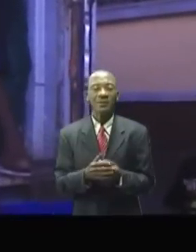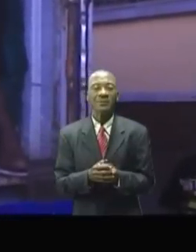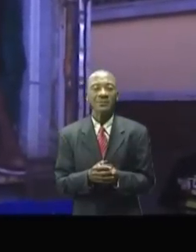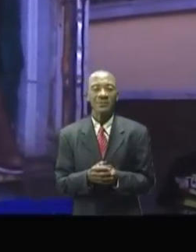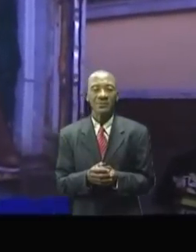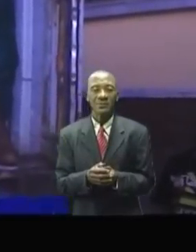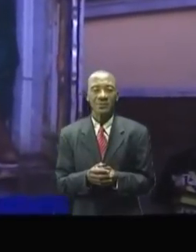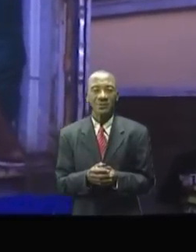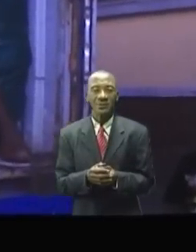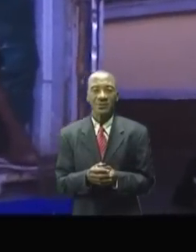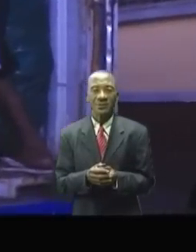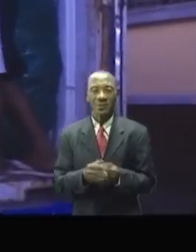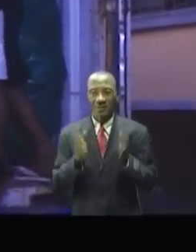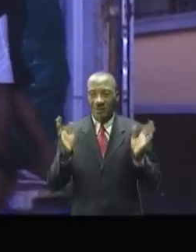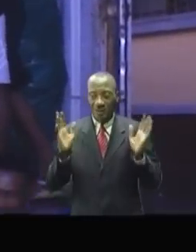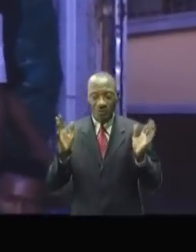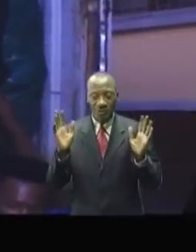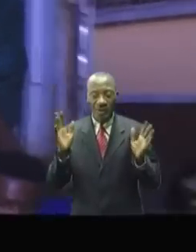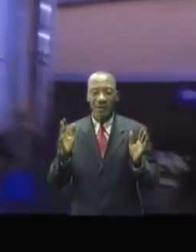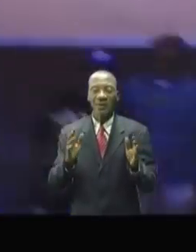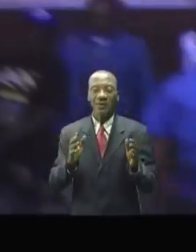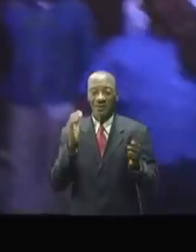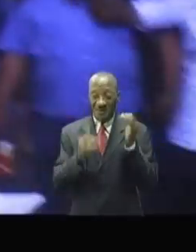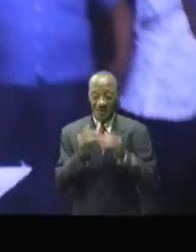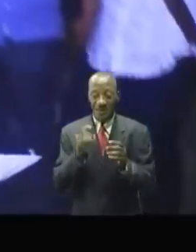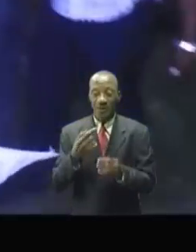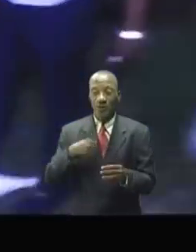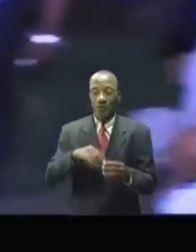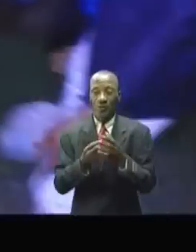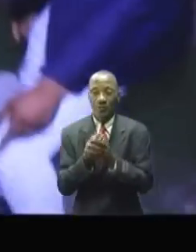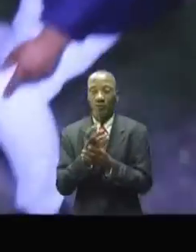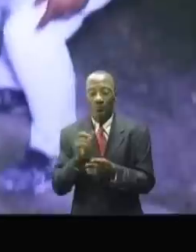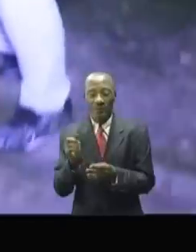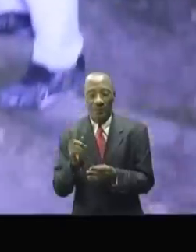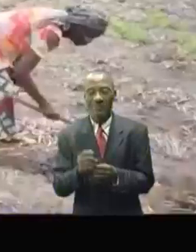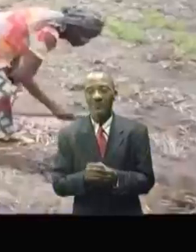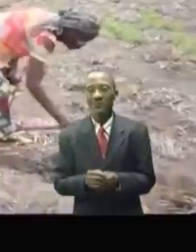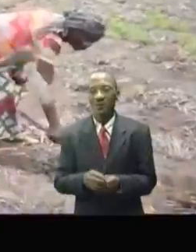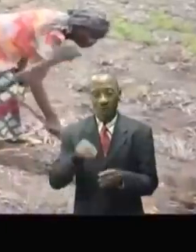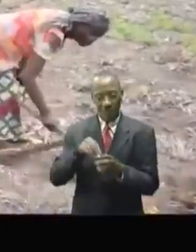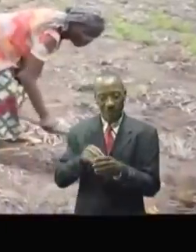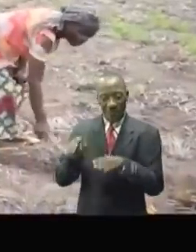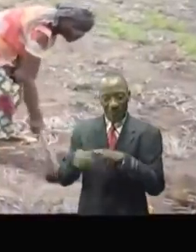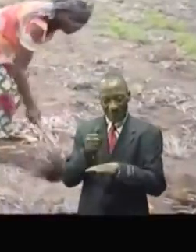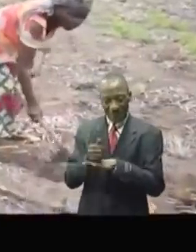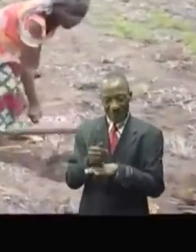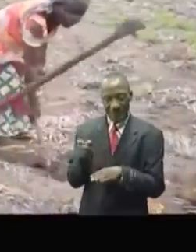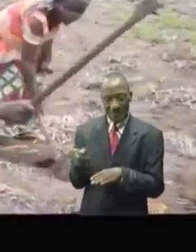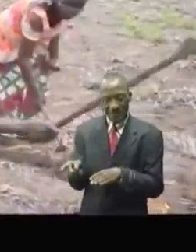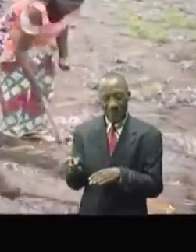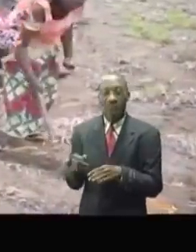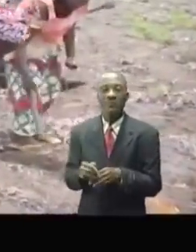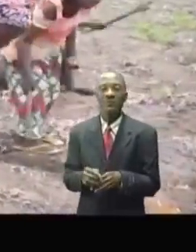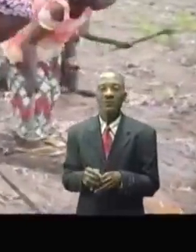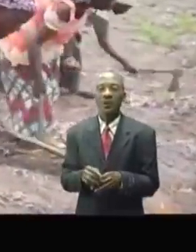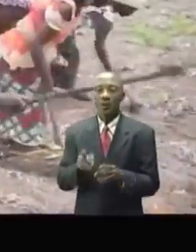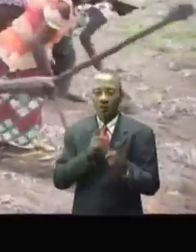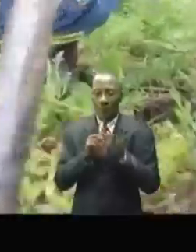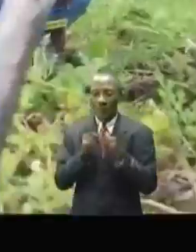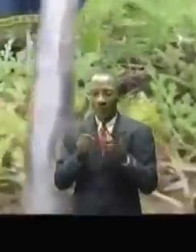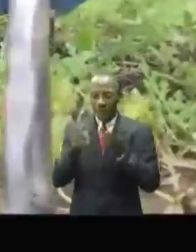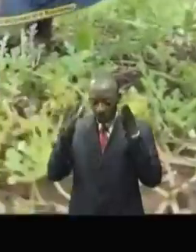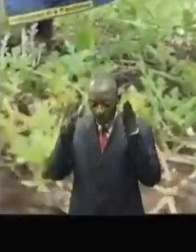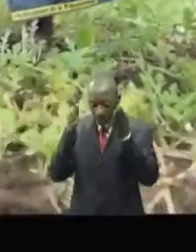pesticides, matériel de traitement et autres qui seront remis aux petits fermiers, surtout aux maraîchers de l'Interland de